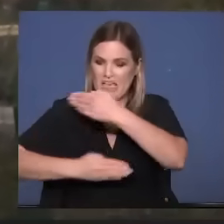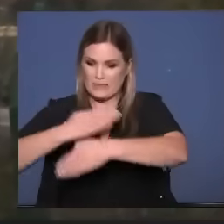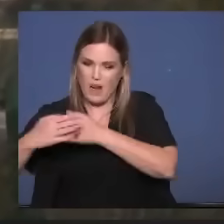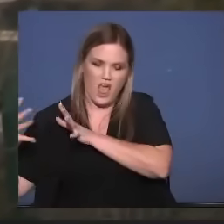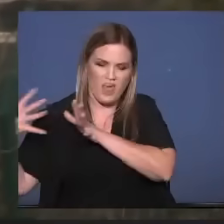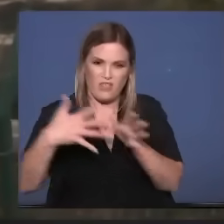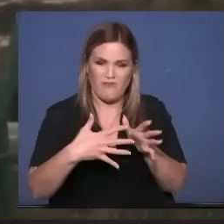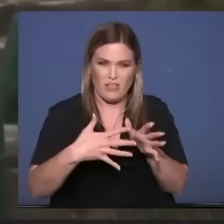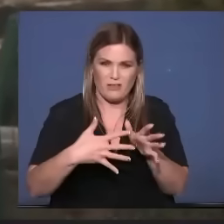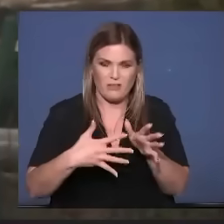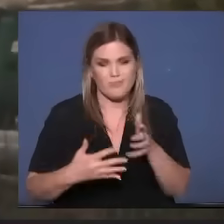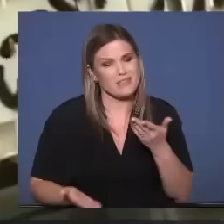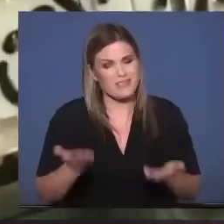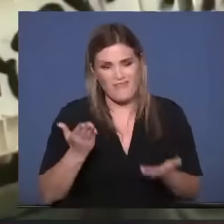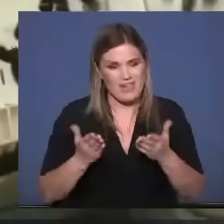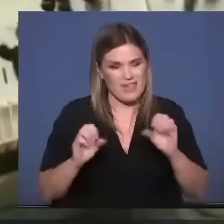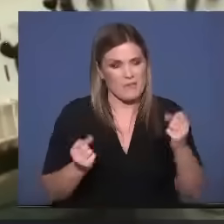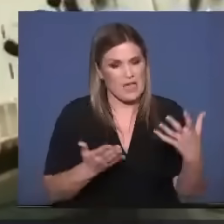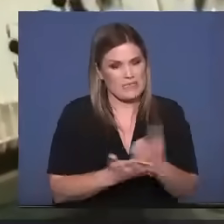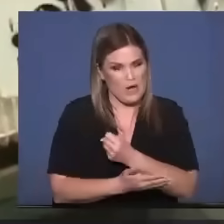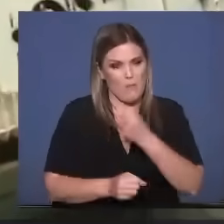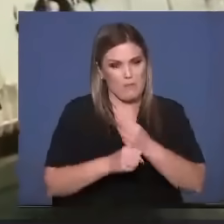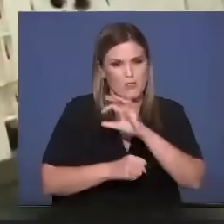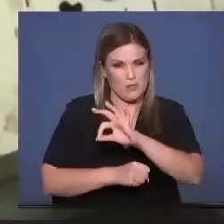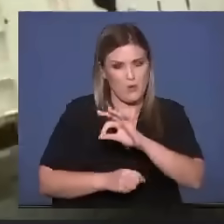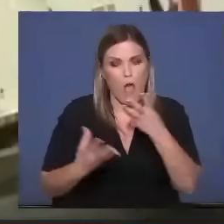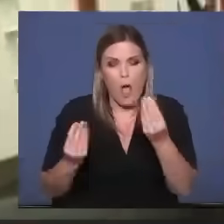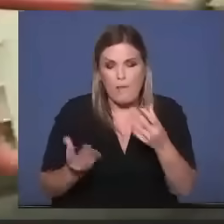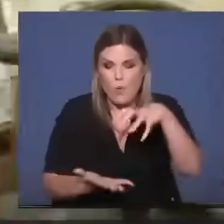במשימתם כוחות גדולים מאוד של צבא מחכים